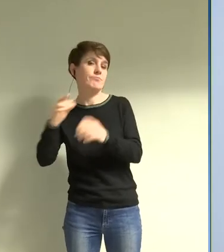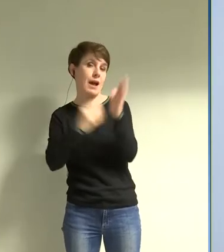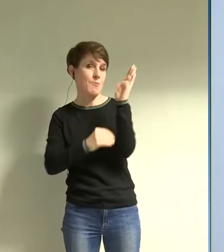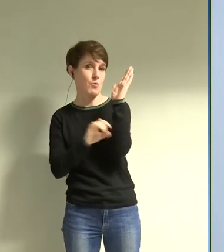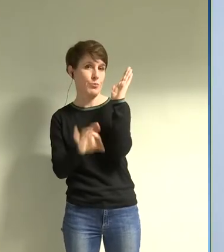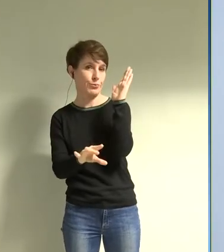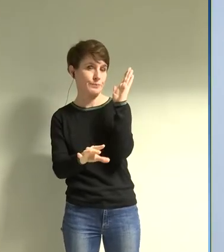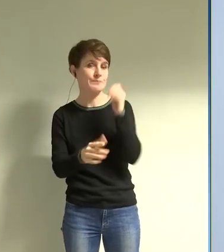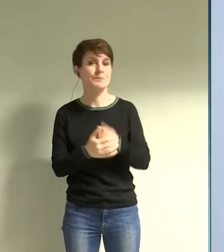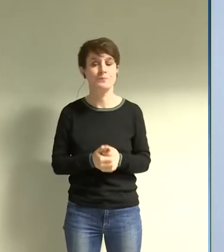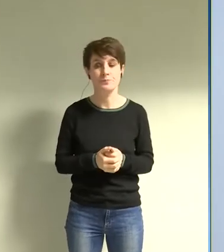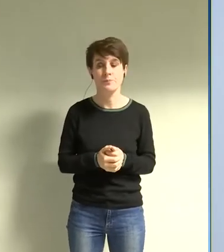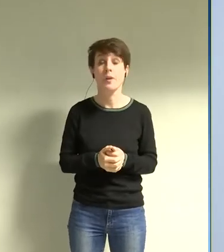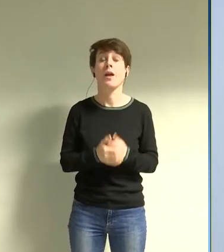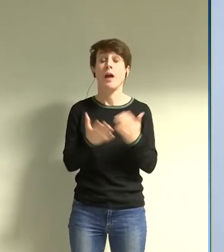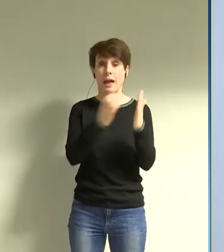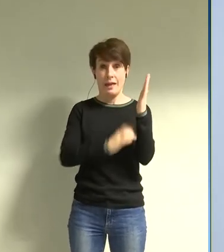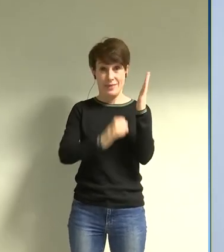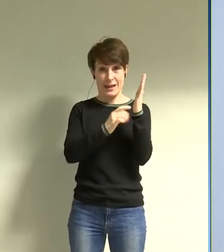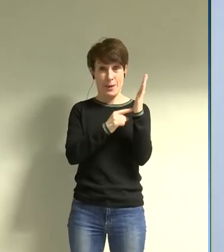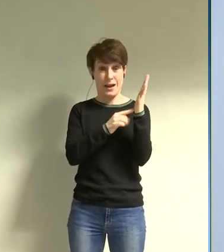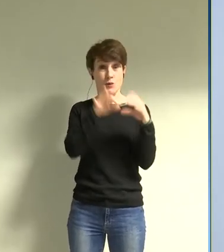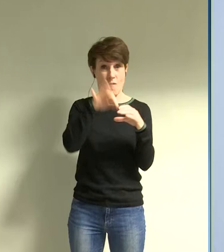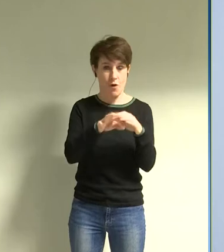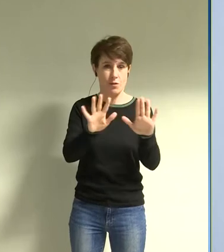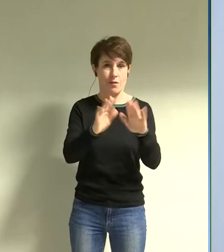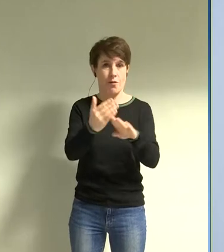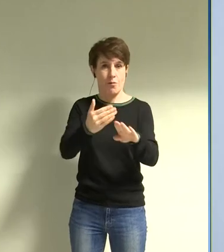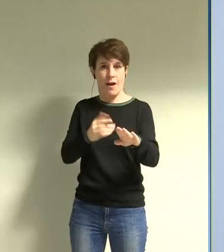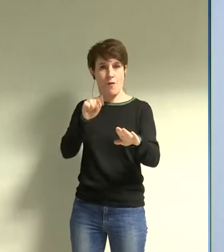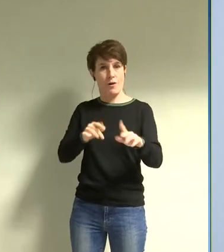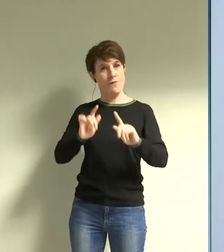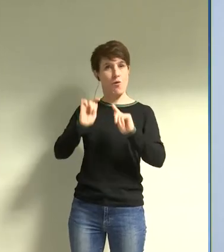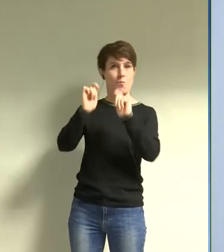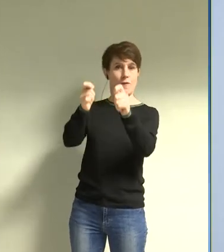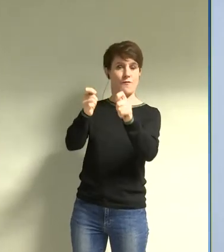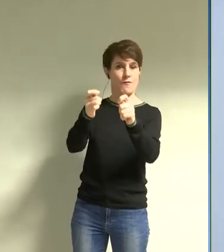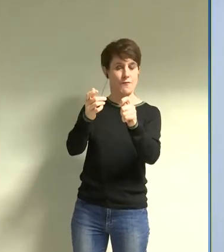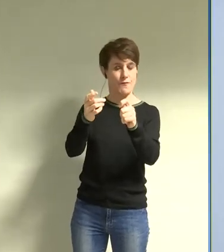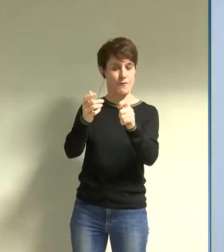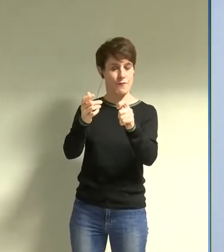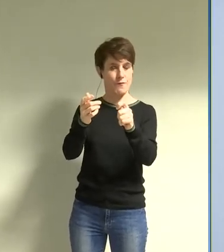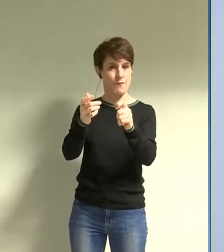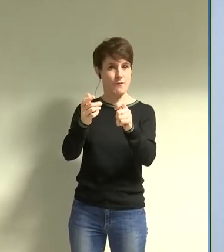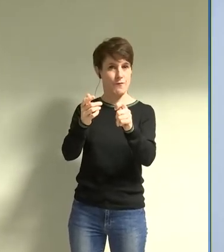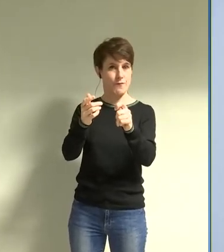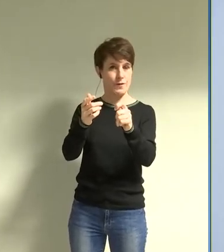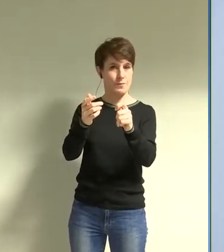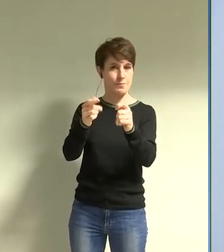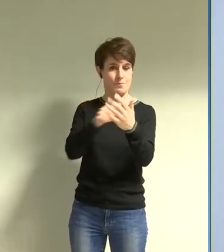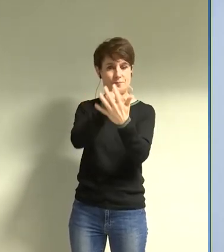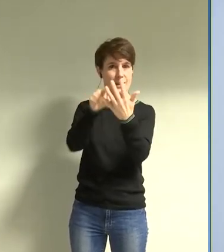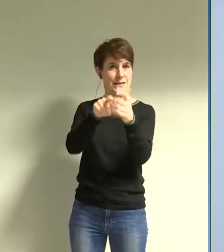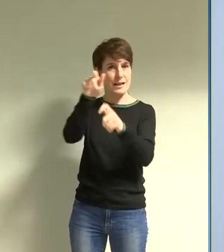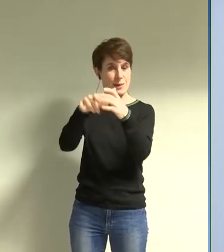il nous faut avant de voter la délibération donc désigner les cinq élus qui sont